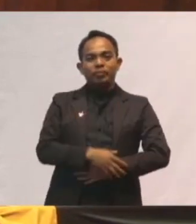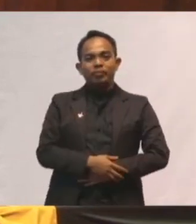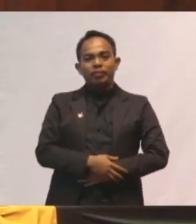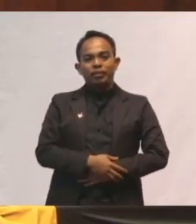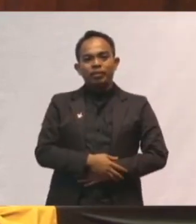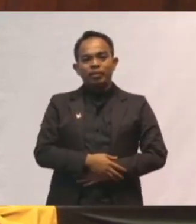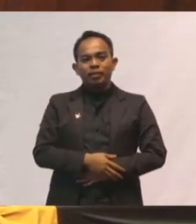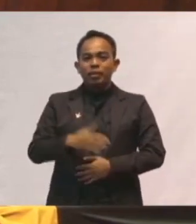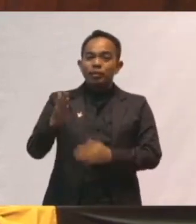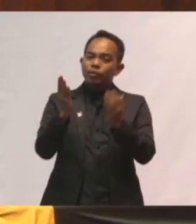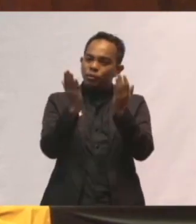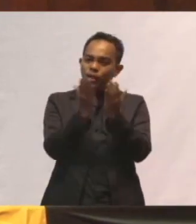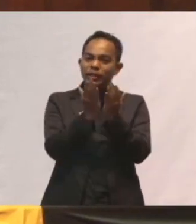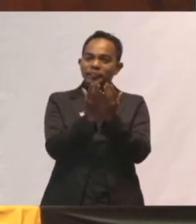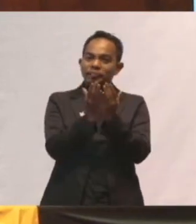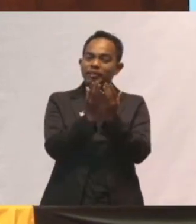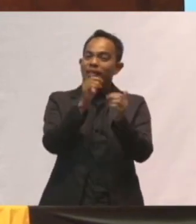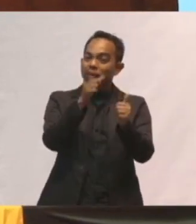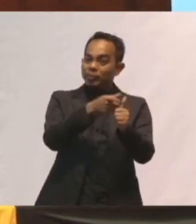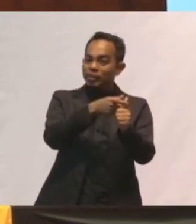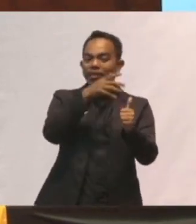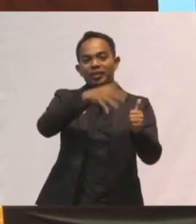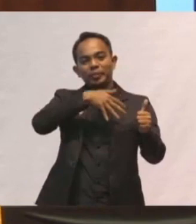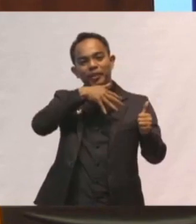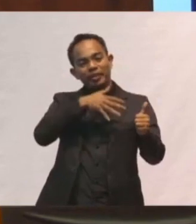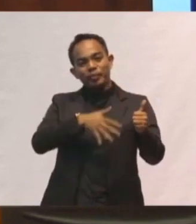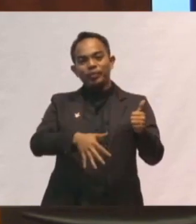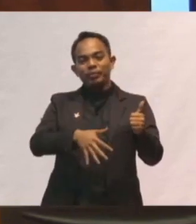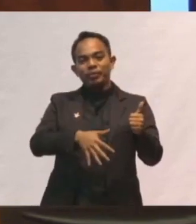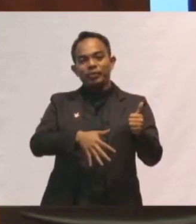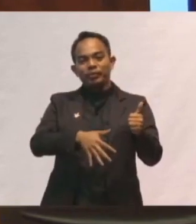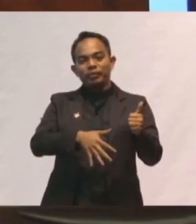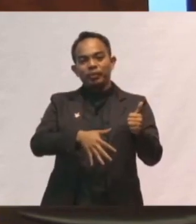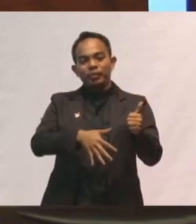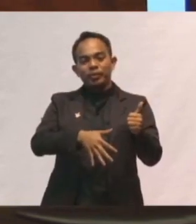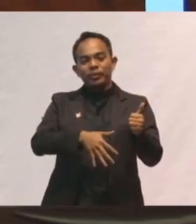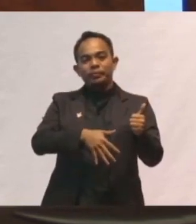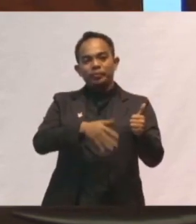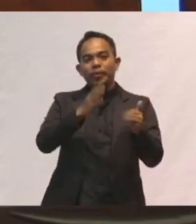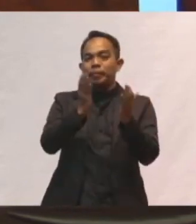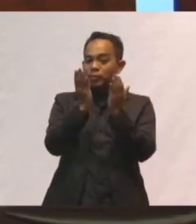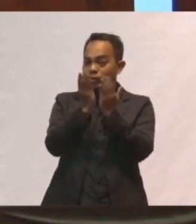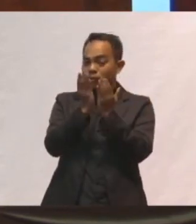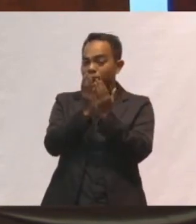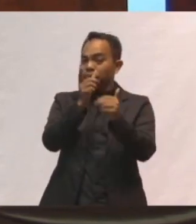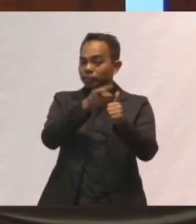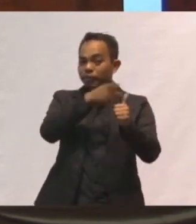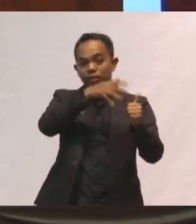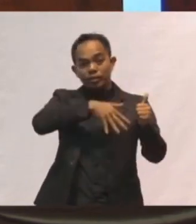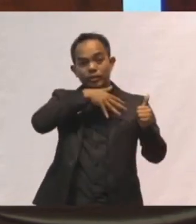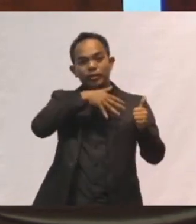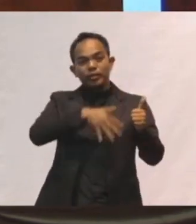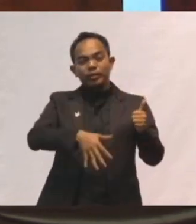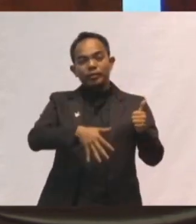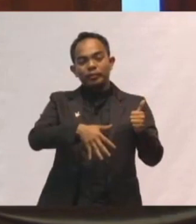Banyak selawat kepada junjungan besar Nabi Muhammad sallallahu alaihi